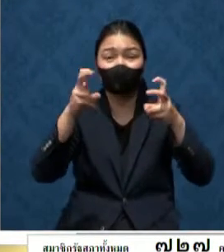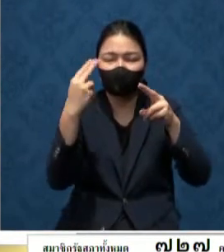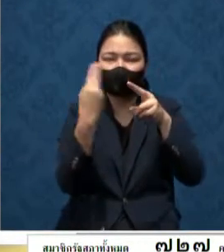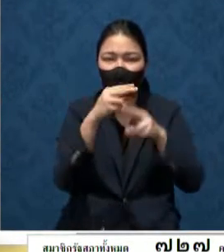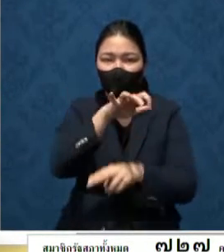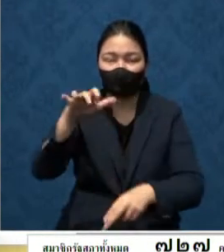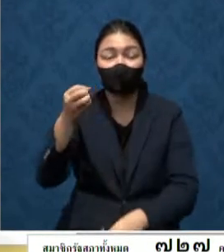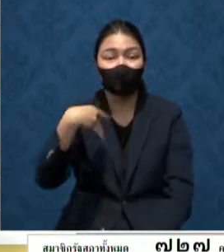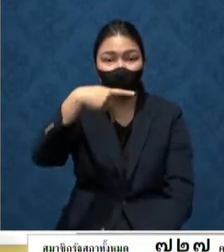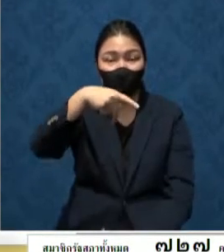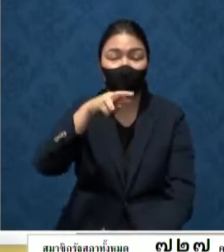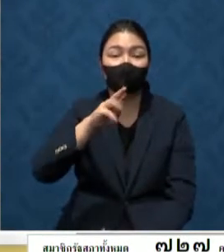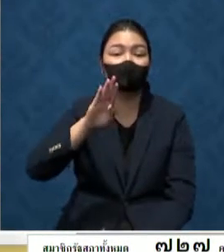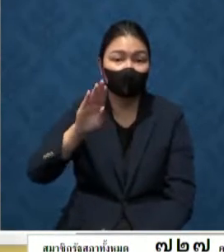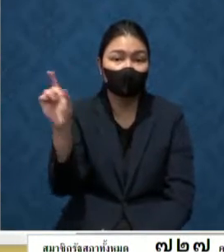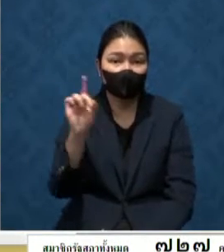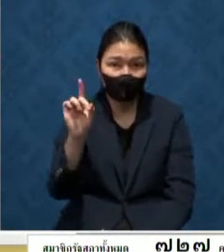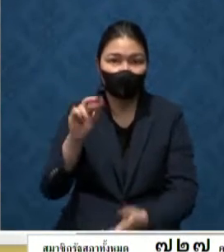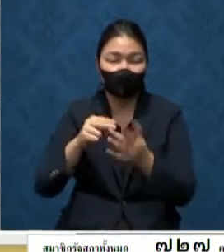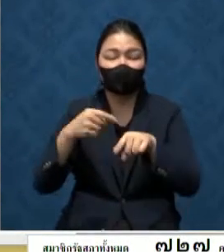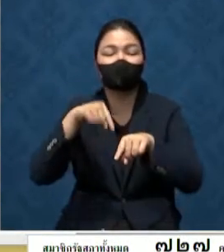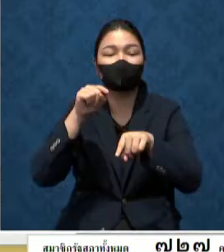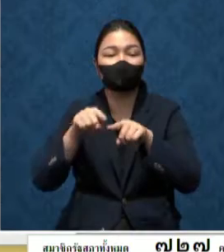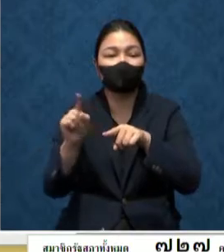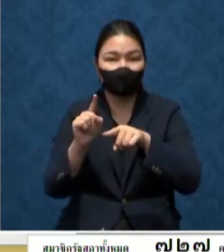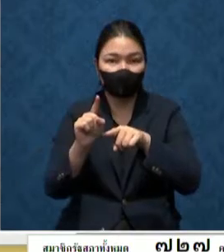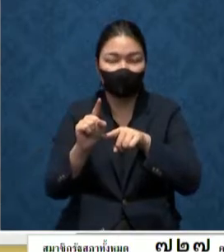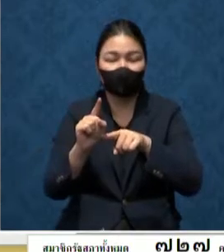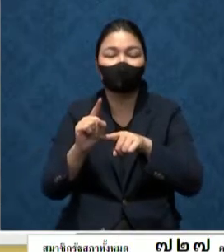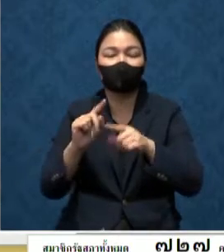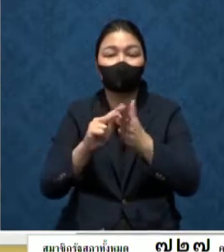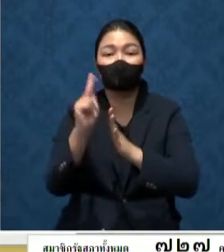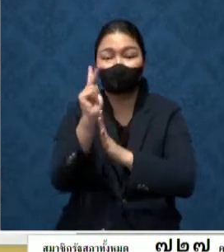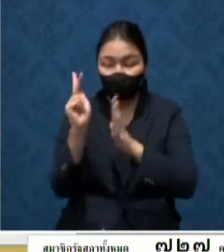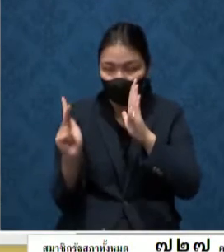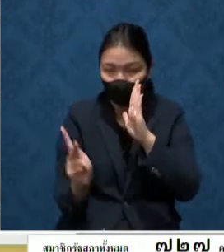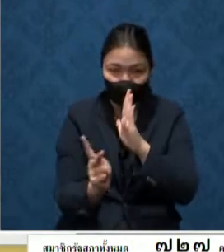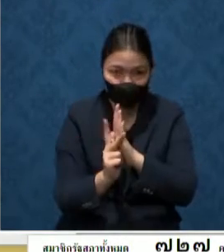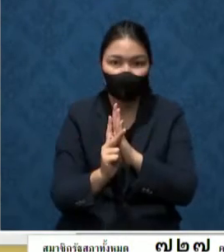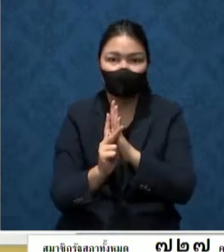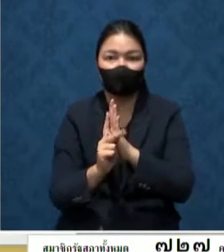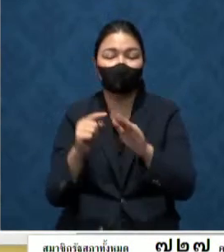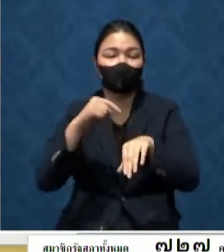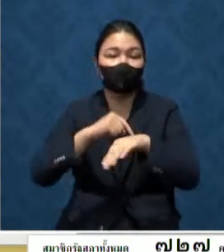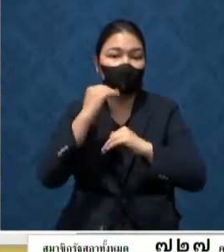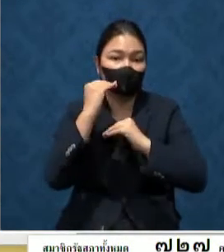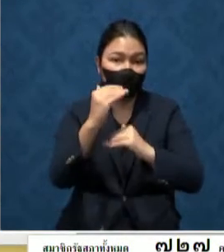กว่าพระราชบัญญัติกำหนดระยะเวลาดำเนินงานในกระบวนการยุติธรรมพ.ศ.จุด